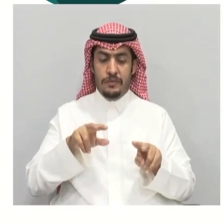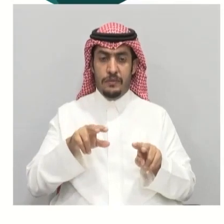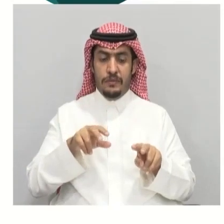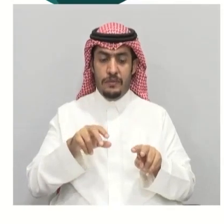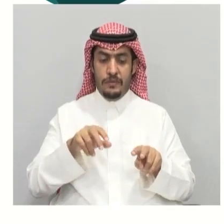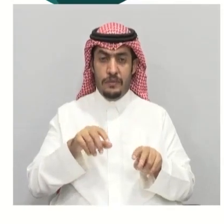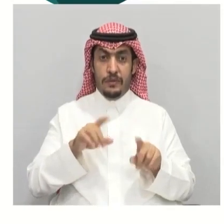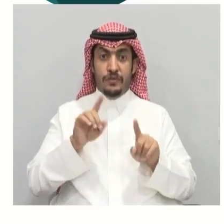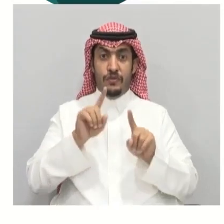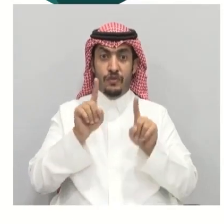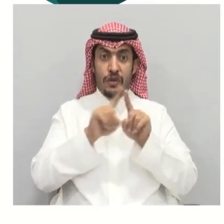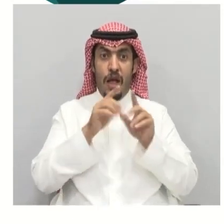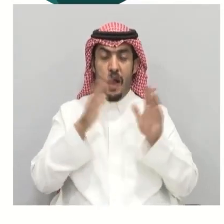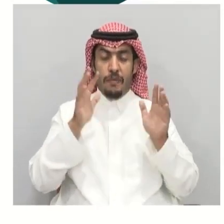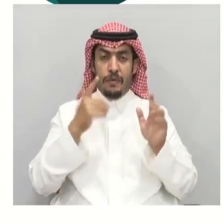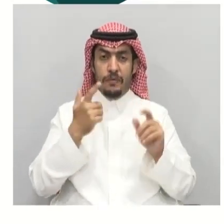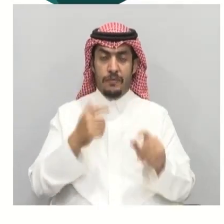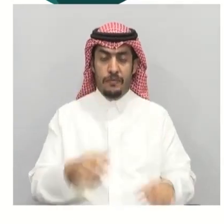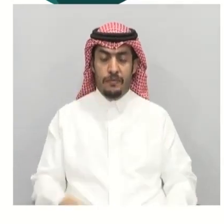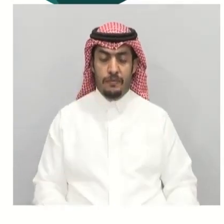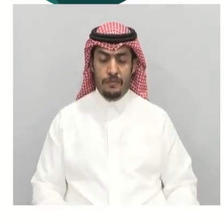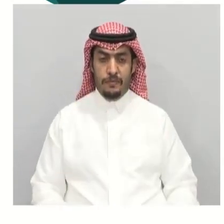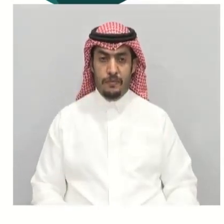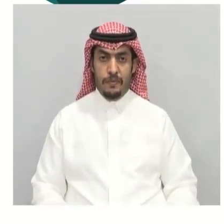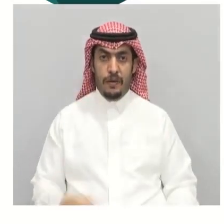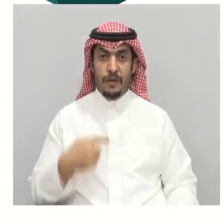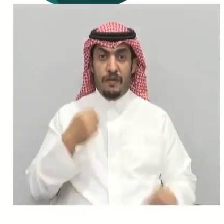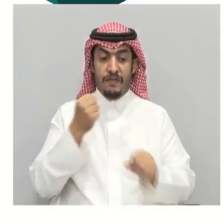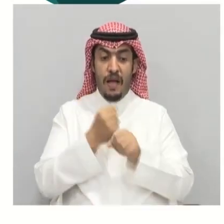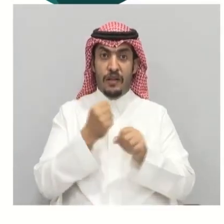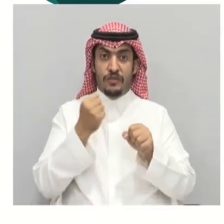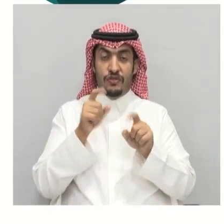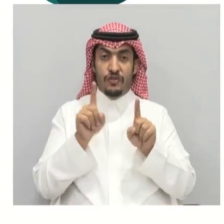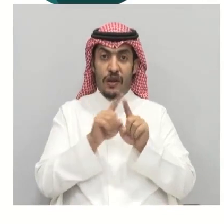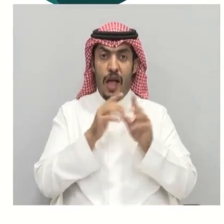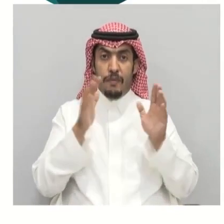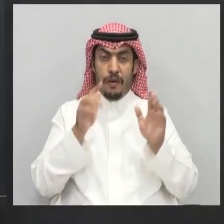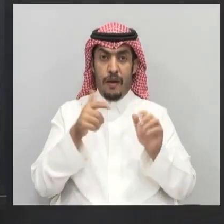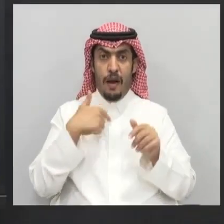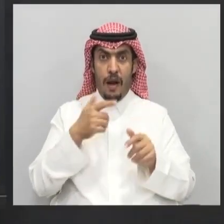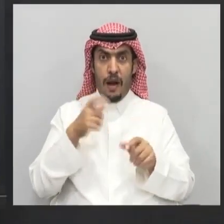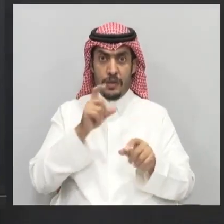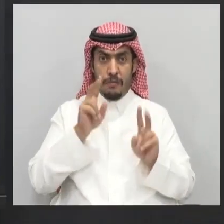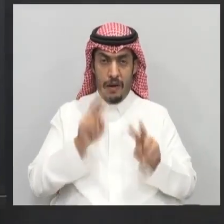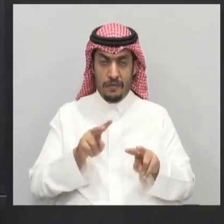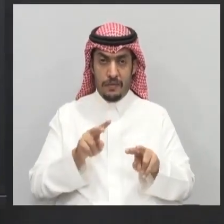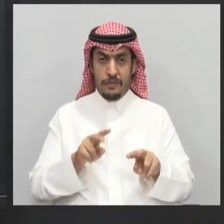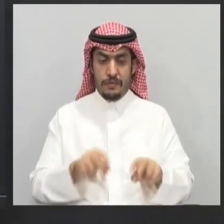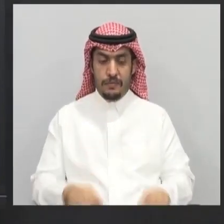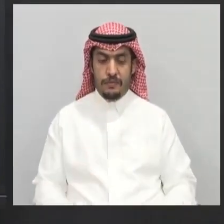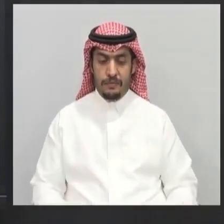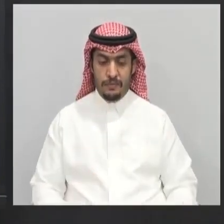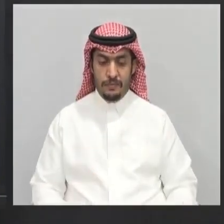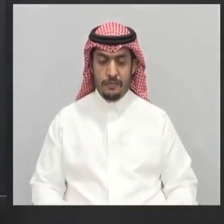اما بالنسبه للشركه اكبر ما رايكم اذا فعل شرك اكبر هل يبقى في الاسلام نعم